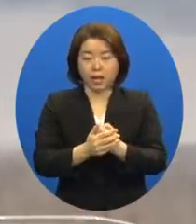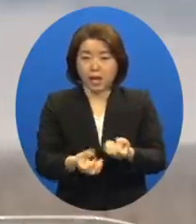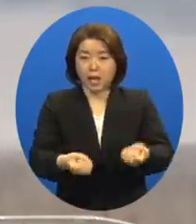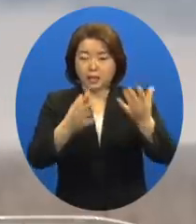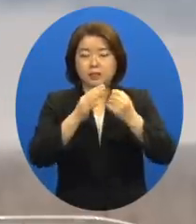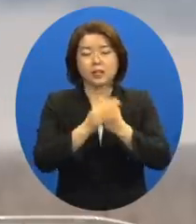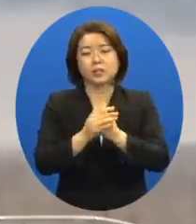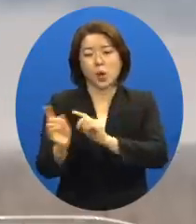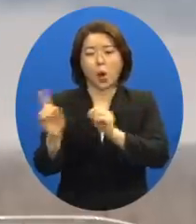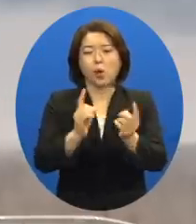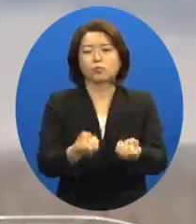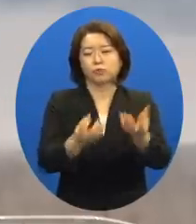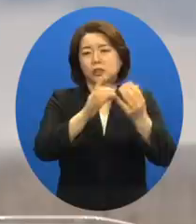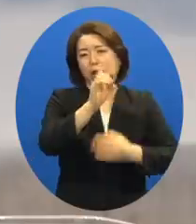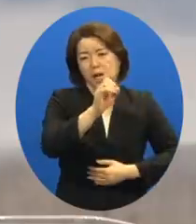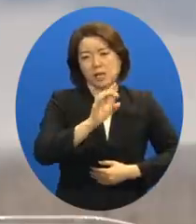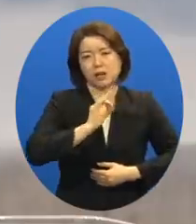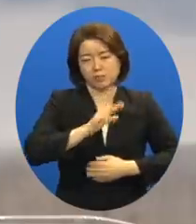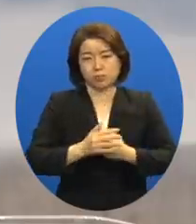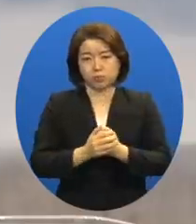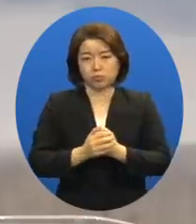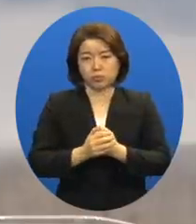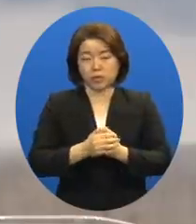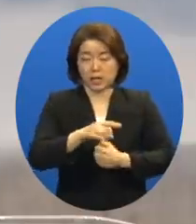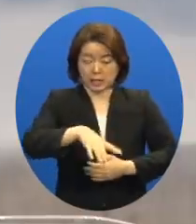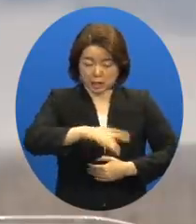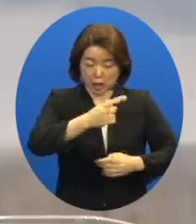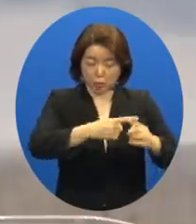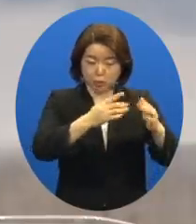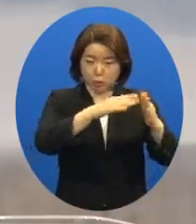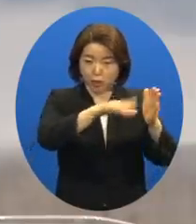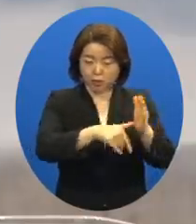없었습니다. 초대교회 때는 성탄절 없었습니다.